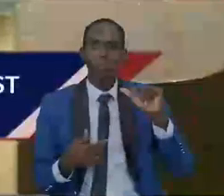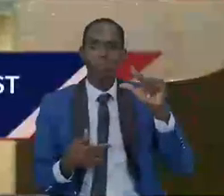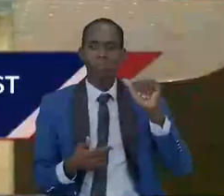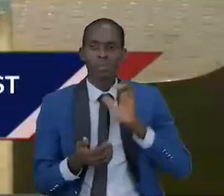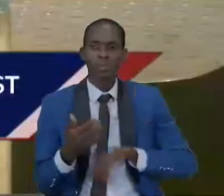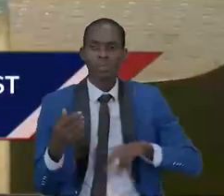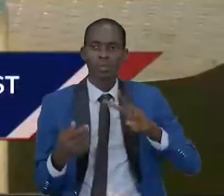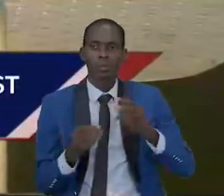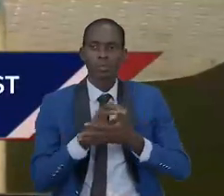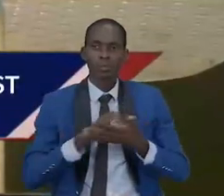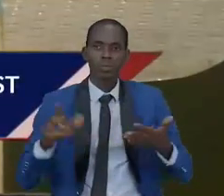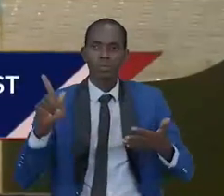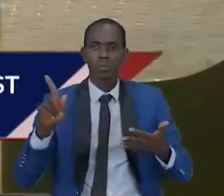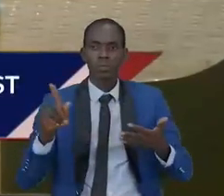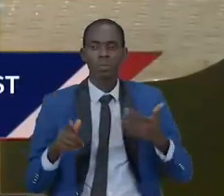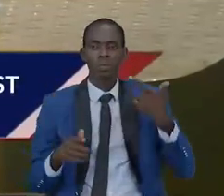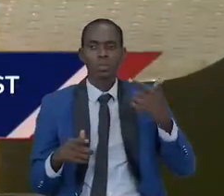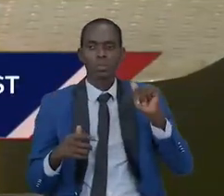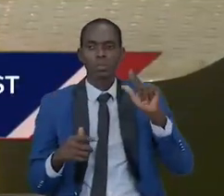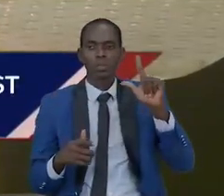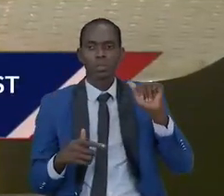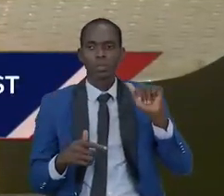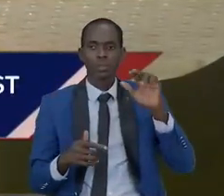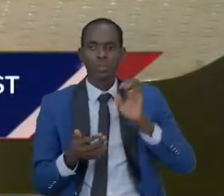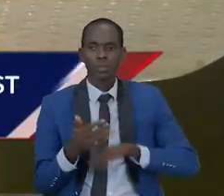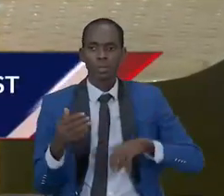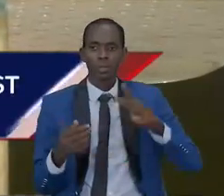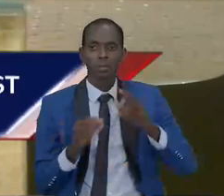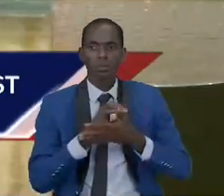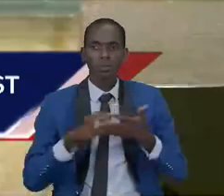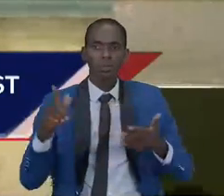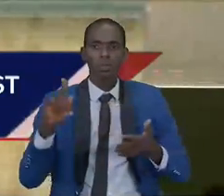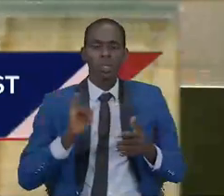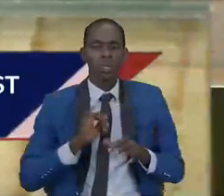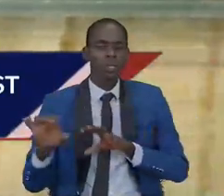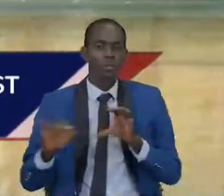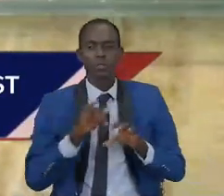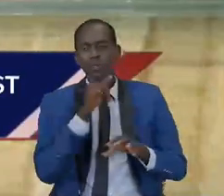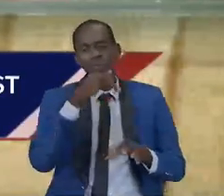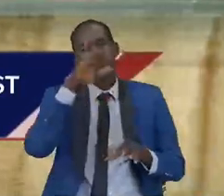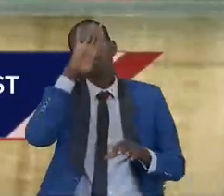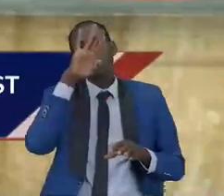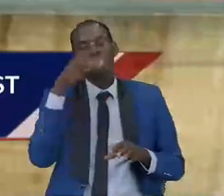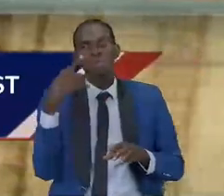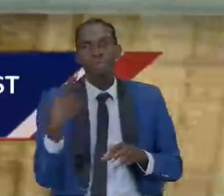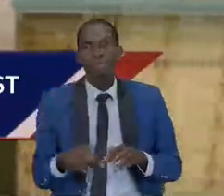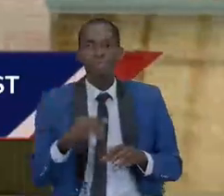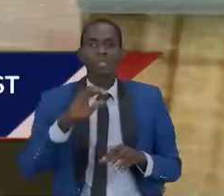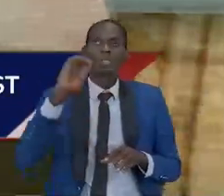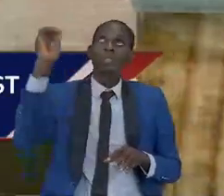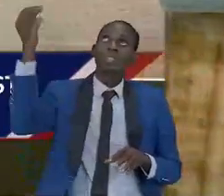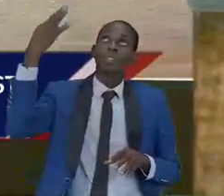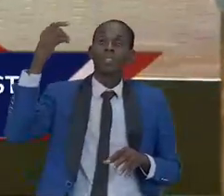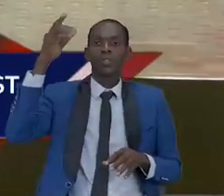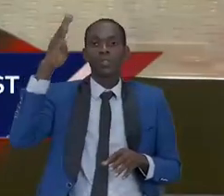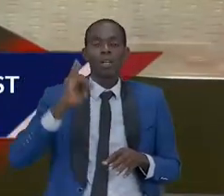Galates chapitre 2 verset 20 Galates chapitre 2 verset 21 je ne rejette pas la grâce de Dieu